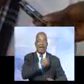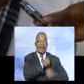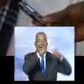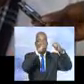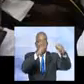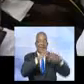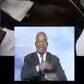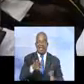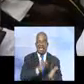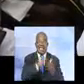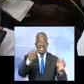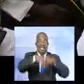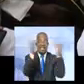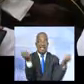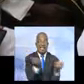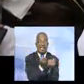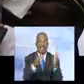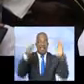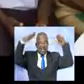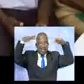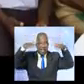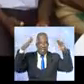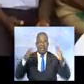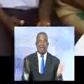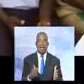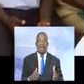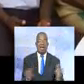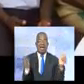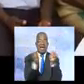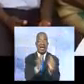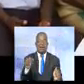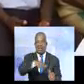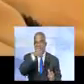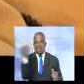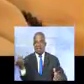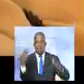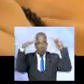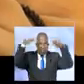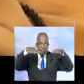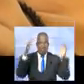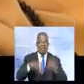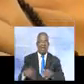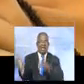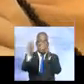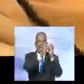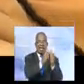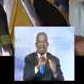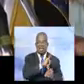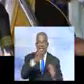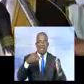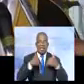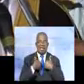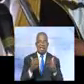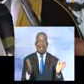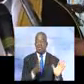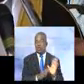COSIM. À cette occasion, des bénédictions ont été faites pour la stabilité et la paix en Côte d'Ivoire.